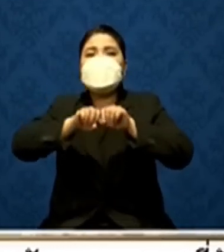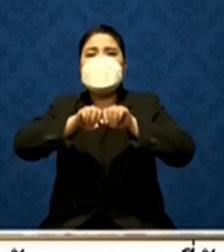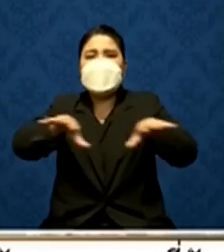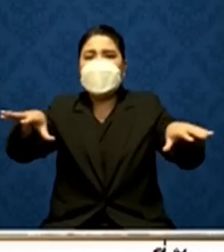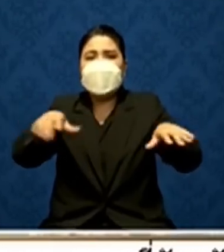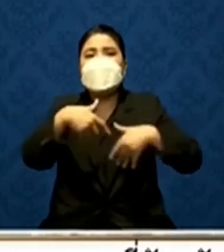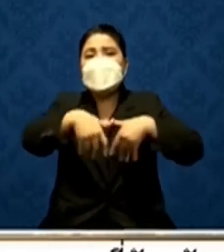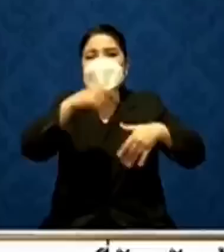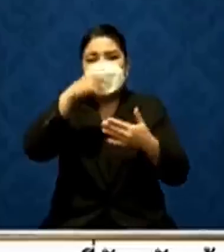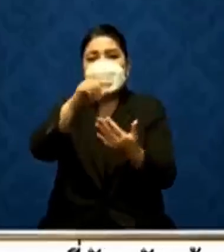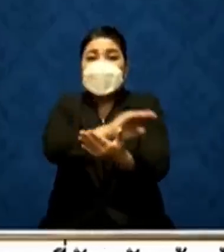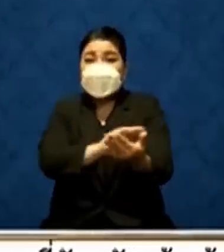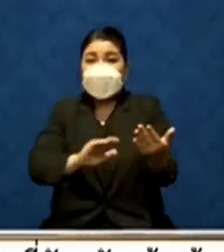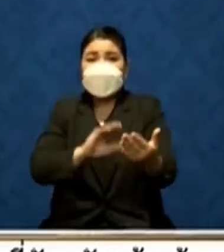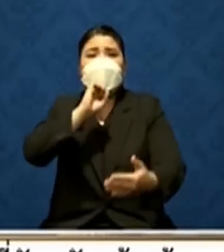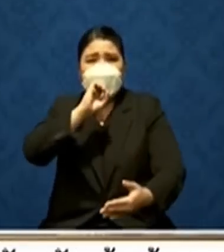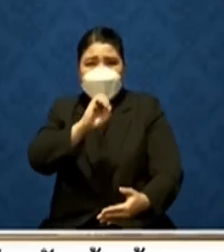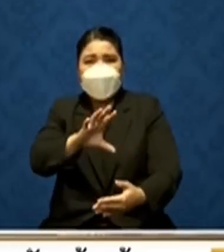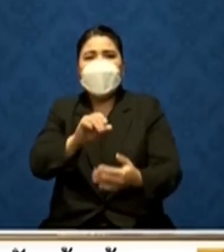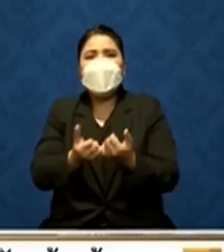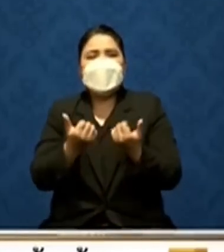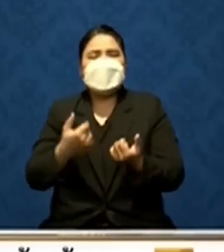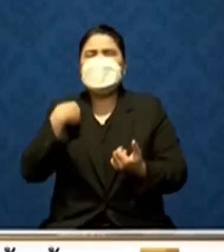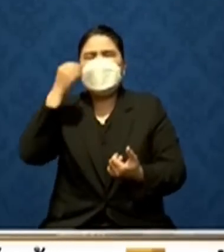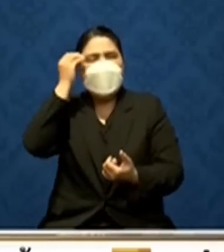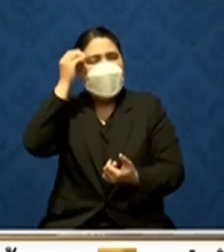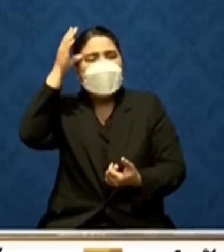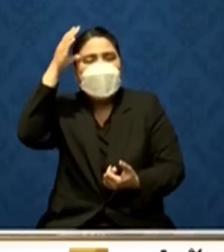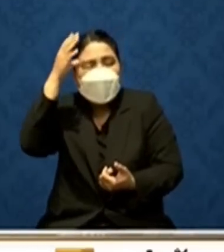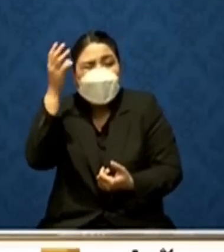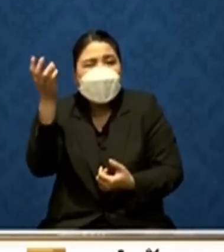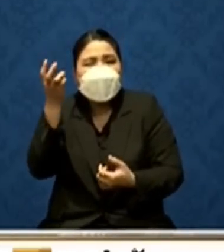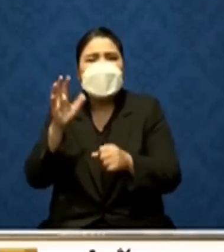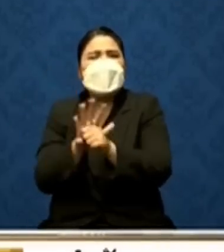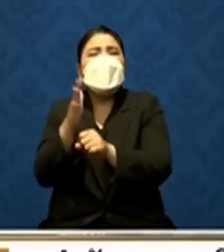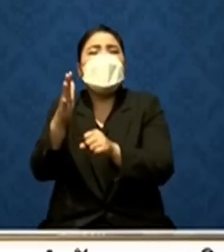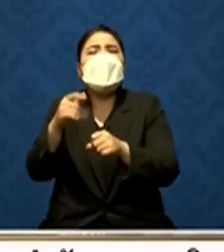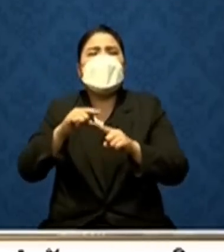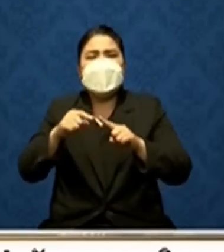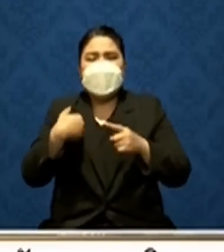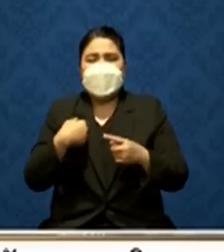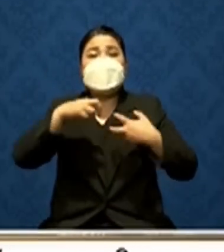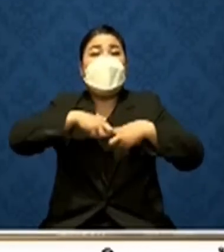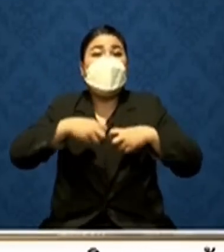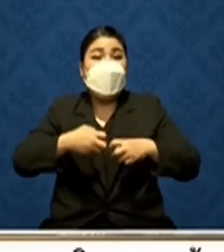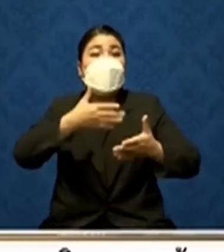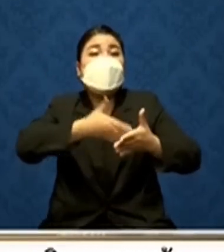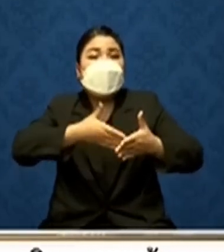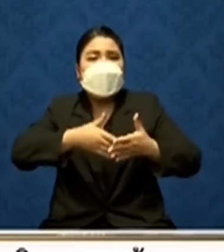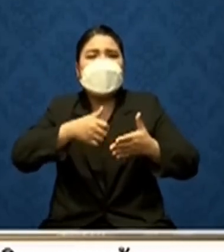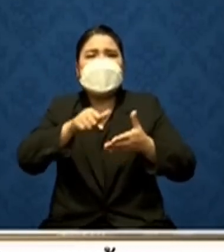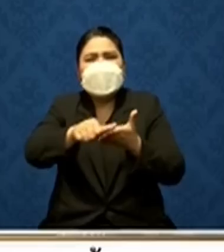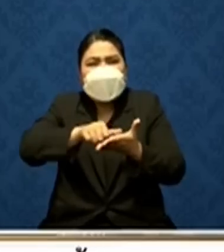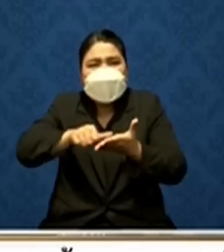ท่านเองไม่มีความรู้ความสามารถเพียงพอที่จะแก้ไขปัญหาให้กับพี่น้องประชา